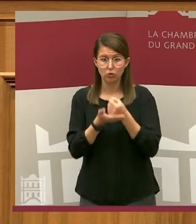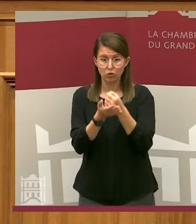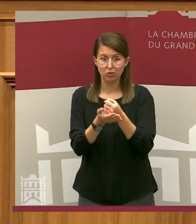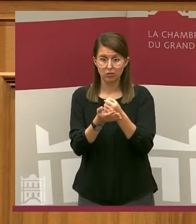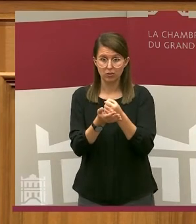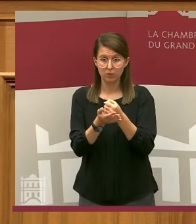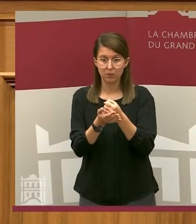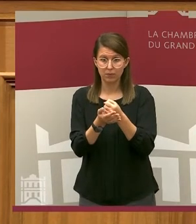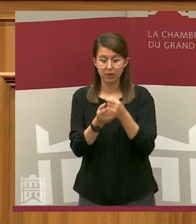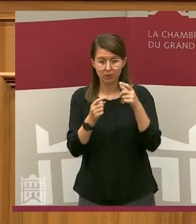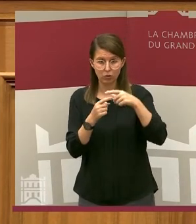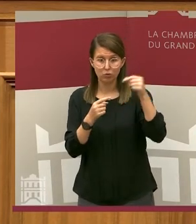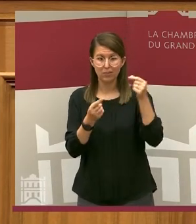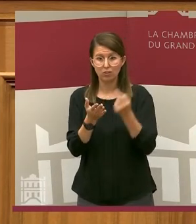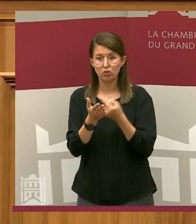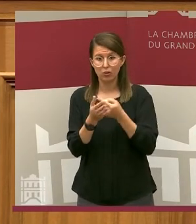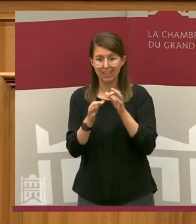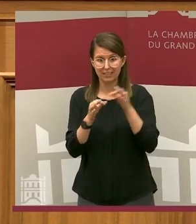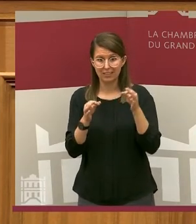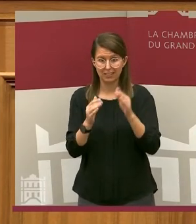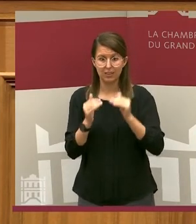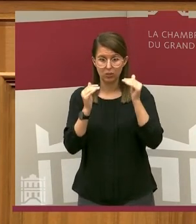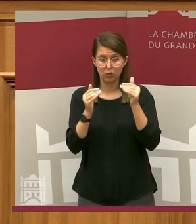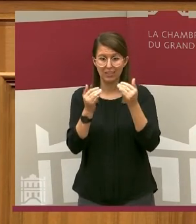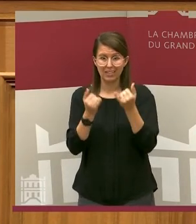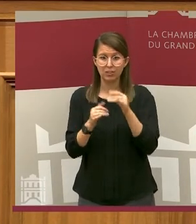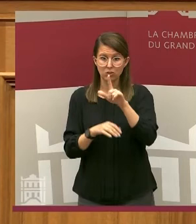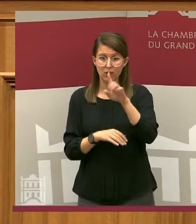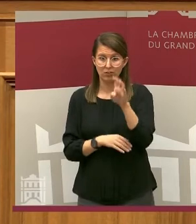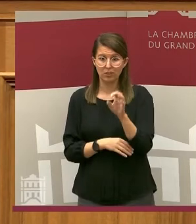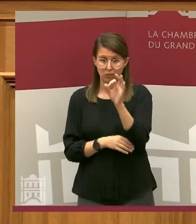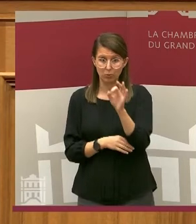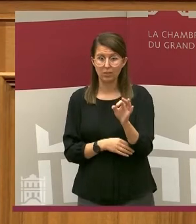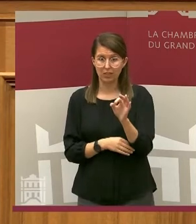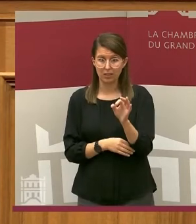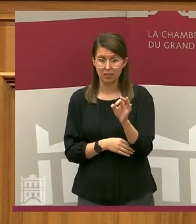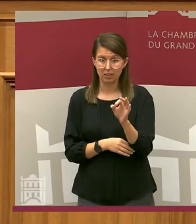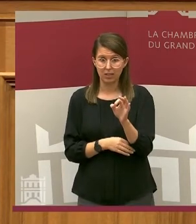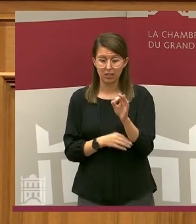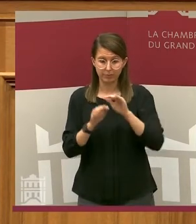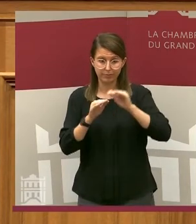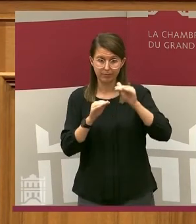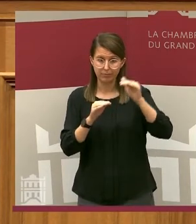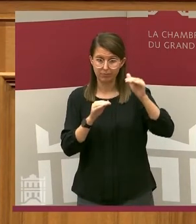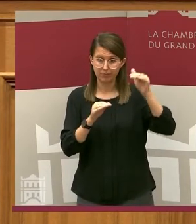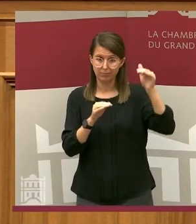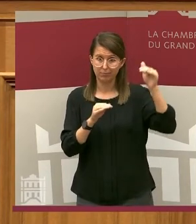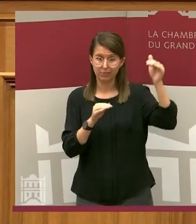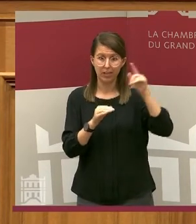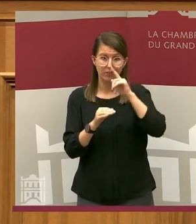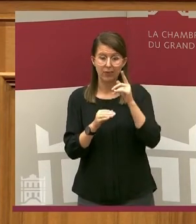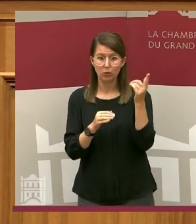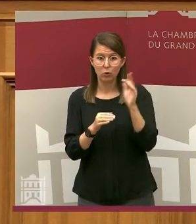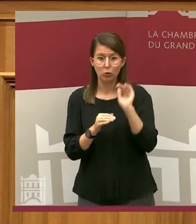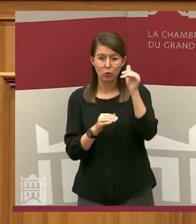vom Spitzensteuersatz von aktuell 42% mit stufenweisen Erhöhungen für jeden, der mehr als 200.000